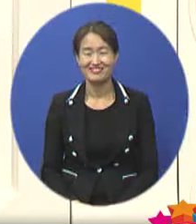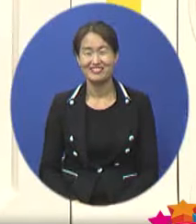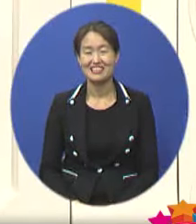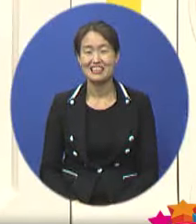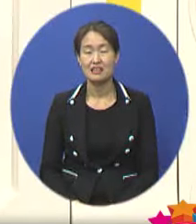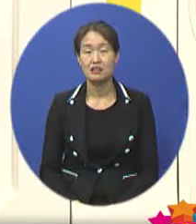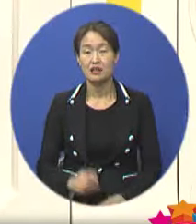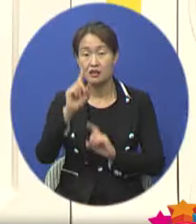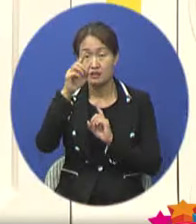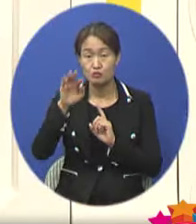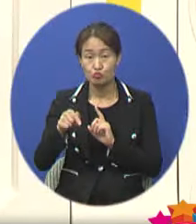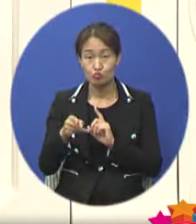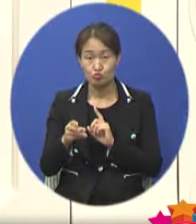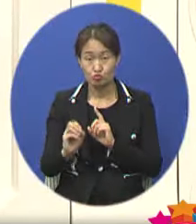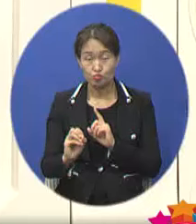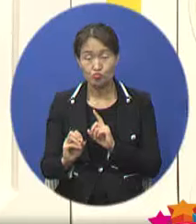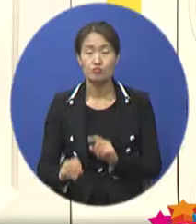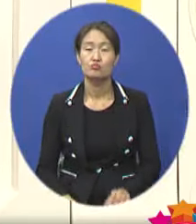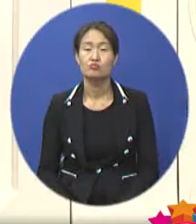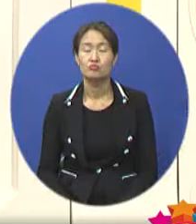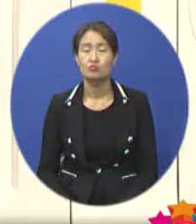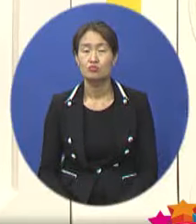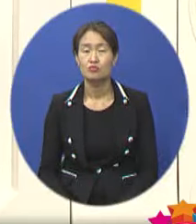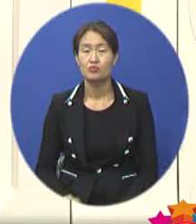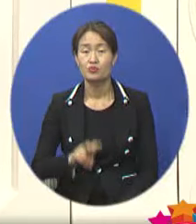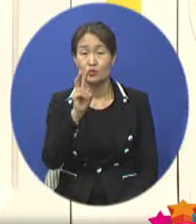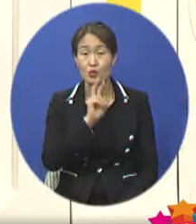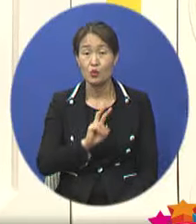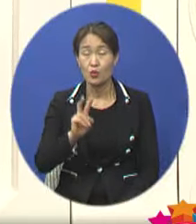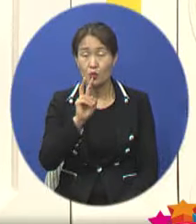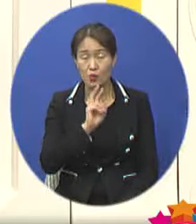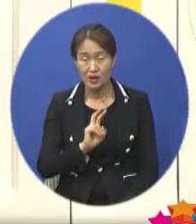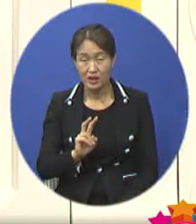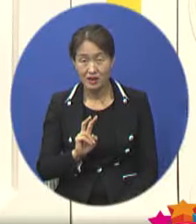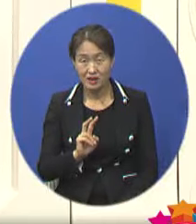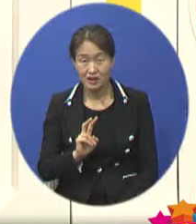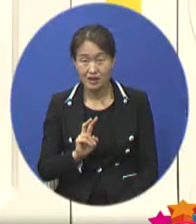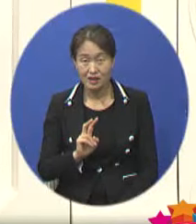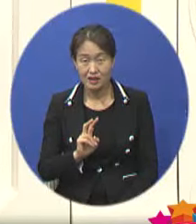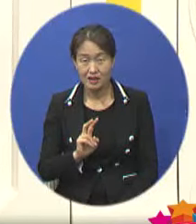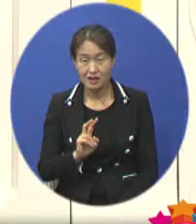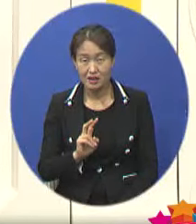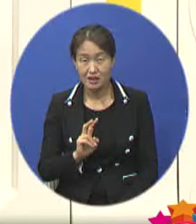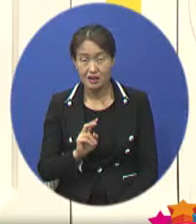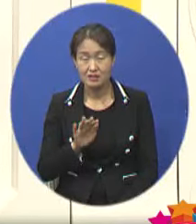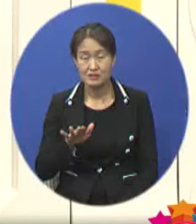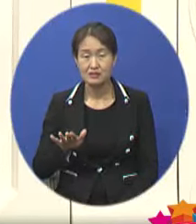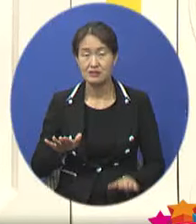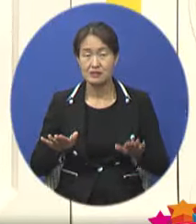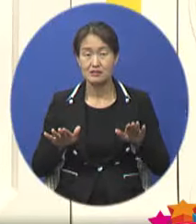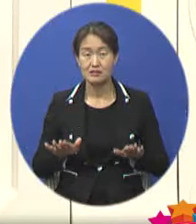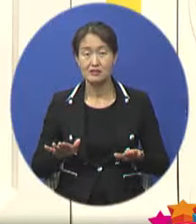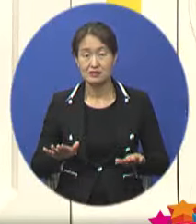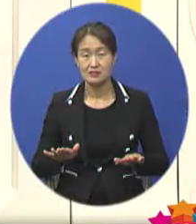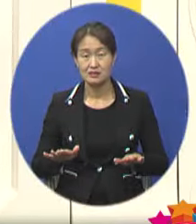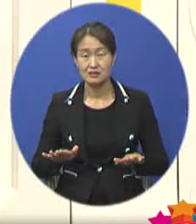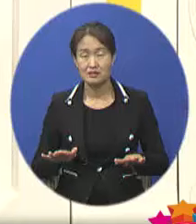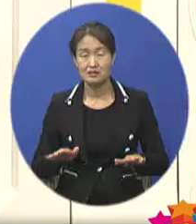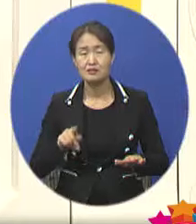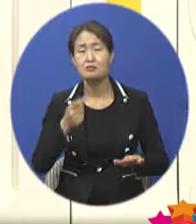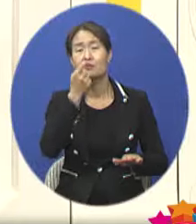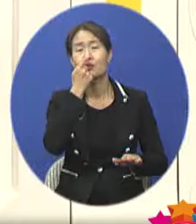그러세요? 이보영 씨가 예. 노래하시는 노래가 예. 저 교재에 지금 나와있어. 저들 지금